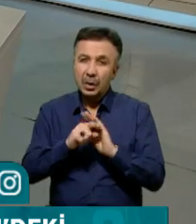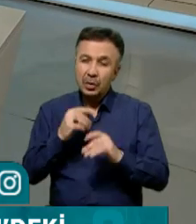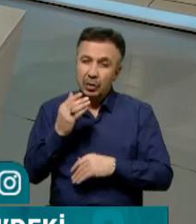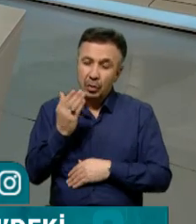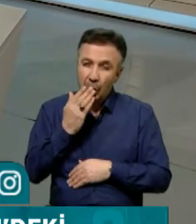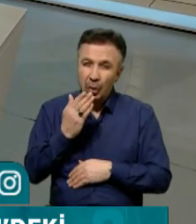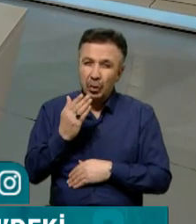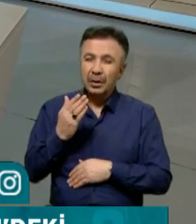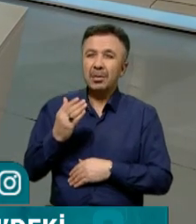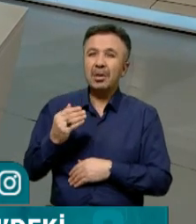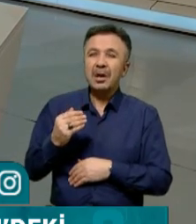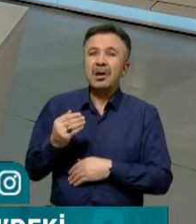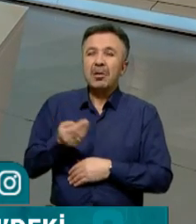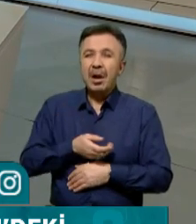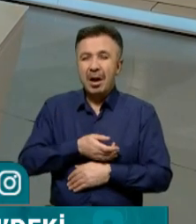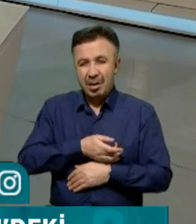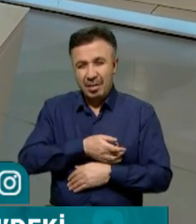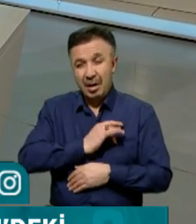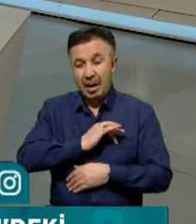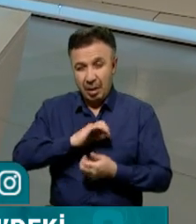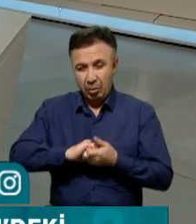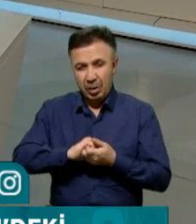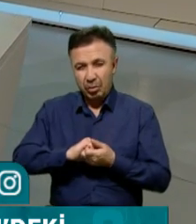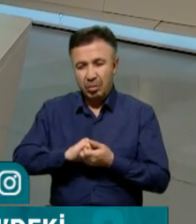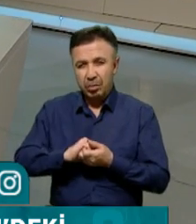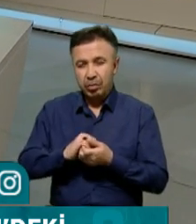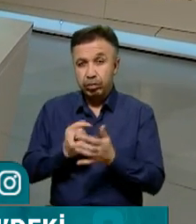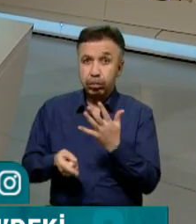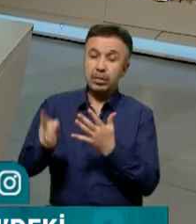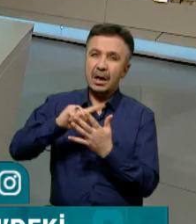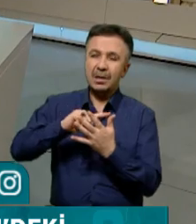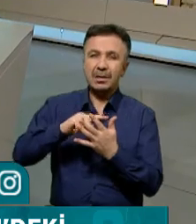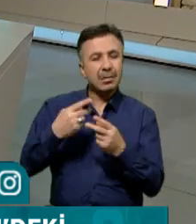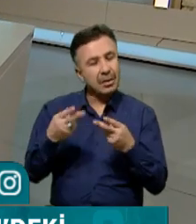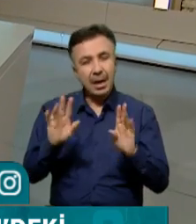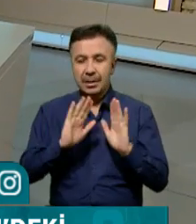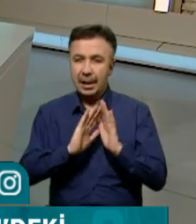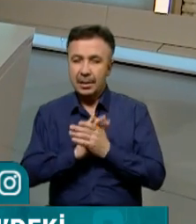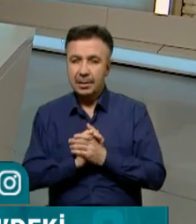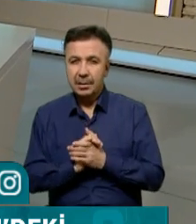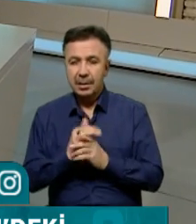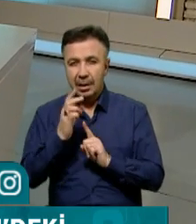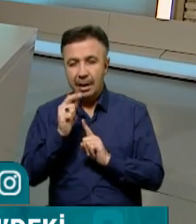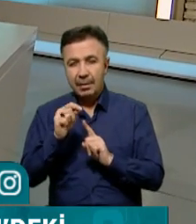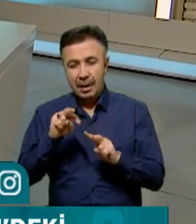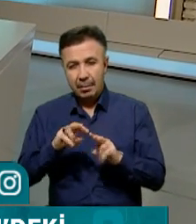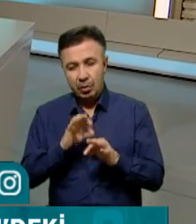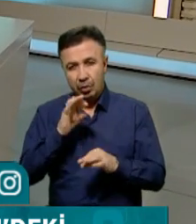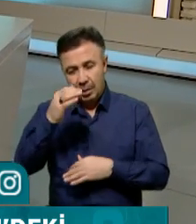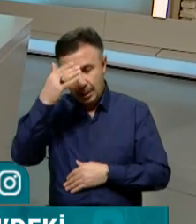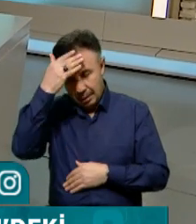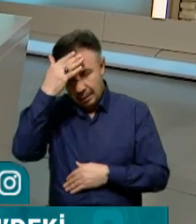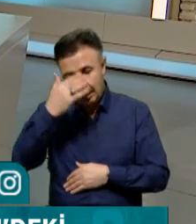Tebbet vesaire, o zaman bu tersini okumadır. Bu caiz değildir. Onun için İbni Mes'ud Hazretlerine radıyallahu